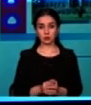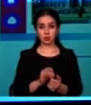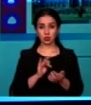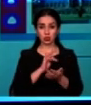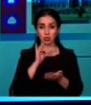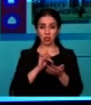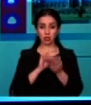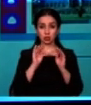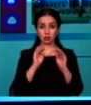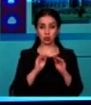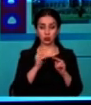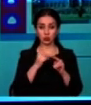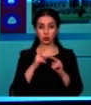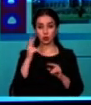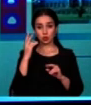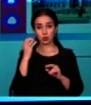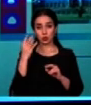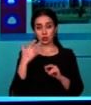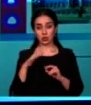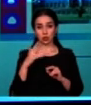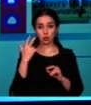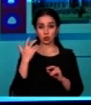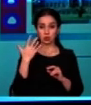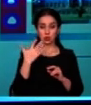Шахарын жойлаштырғамызды 450-ге 350.